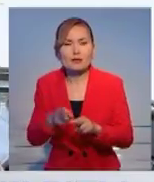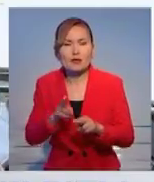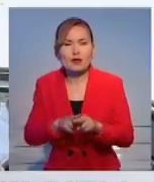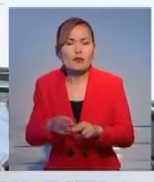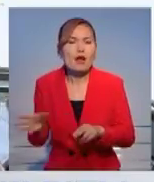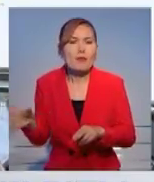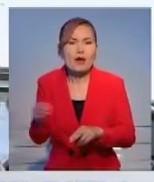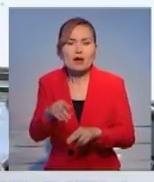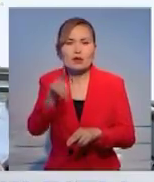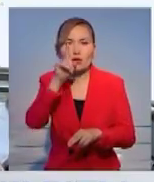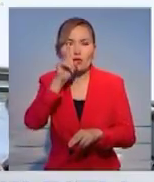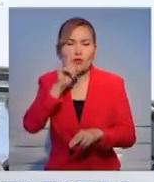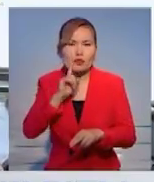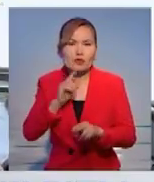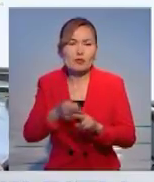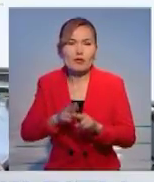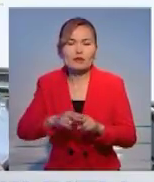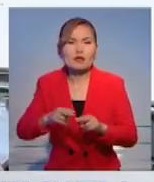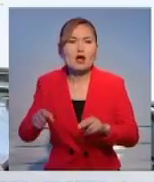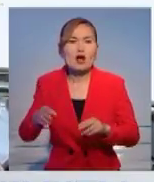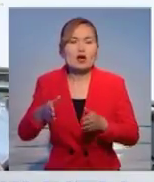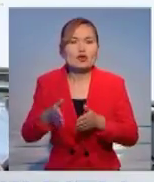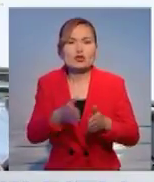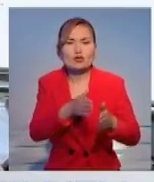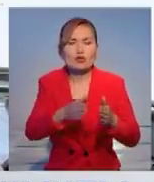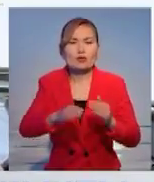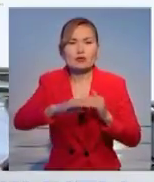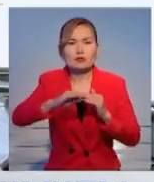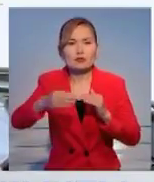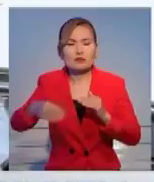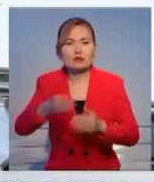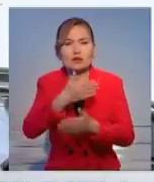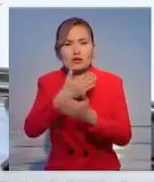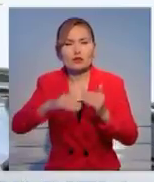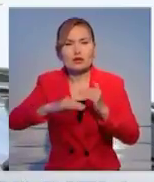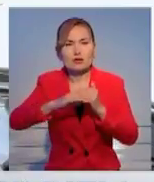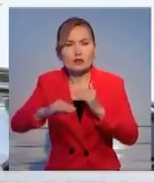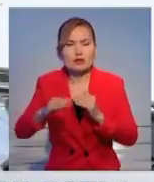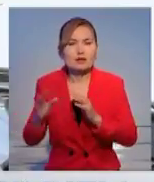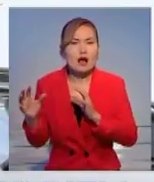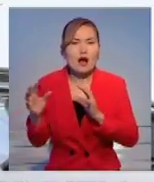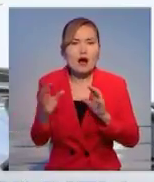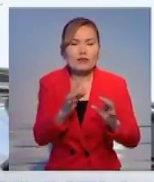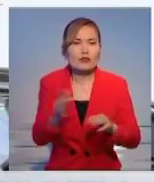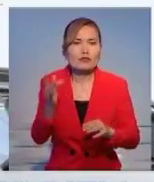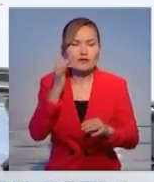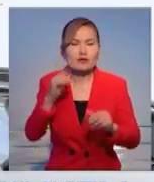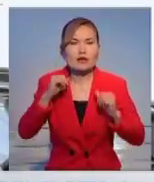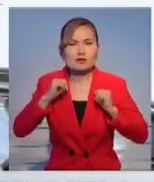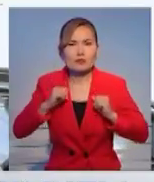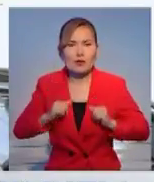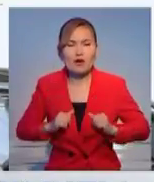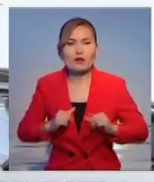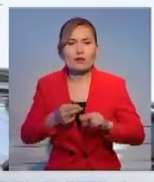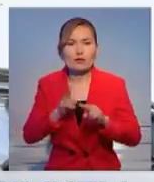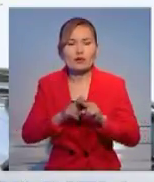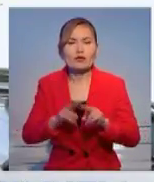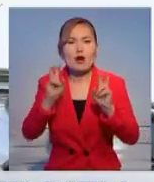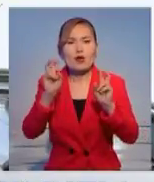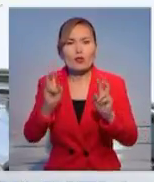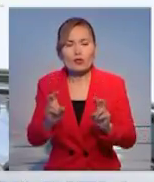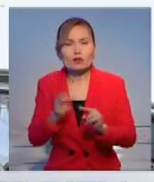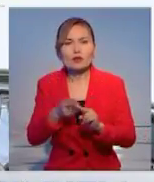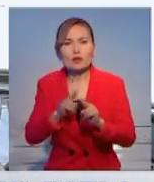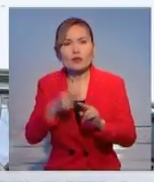ой шұқырында селкілдейтін болса, бұл көлікте ондайды сезбейсің. Электроавтобуста жұмыс істеу тіпті рахат.